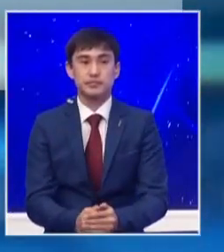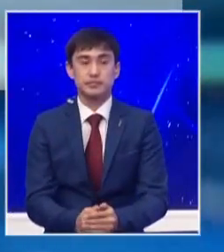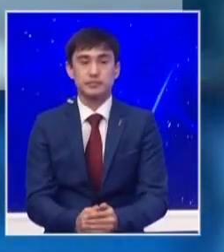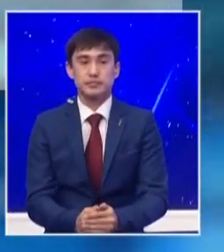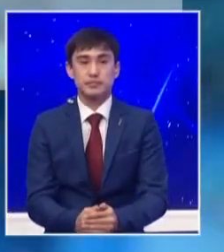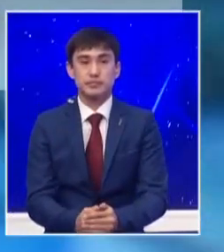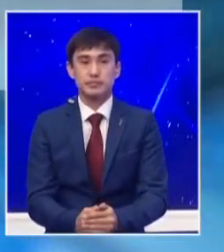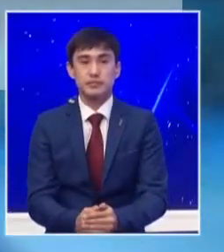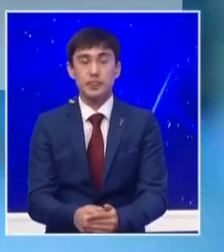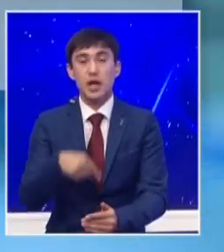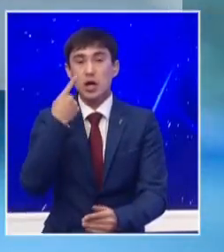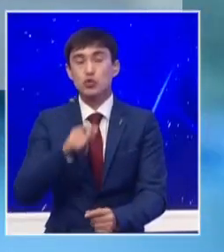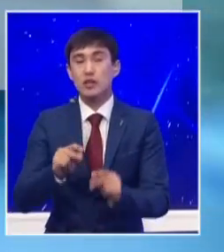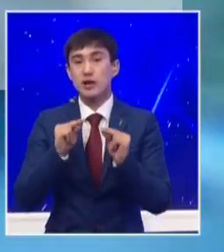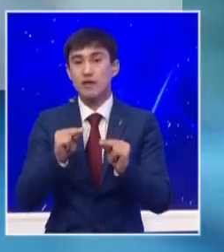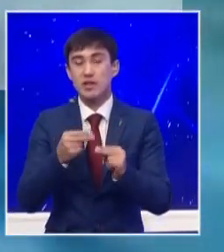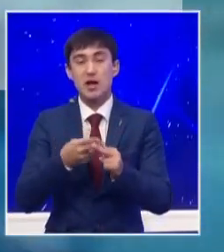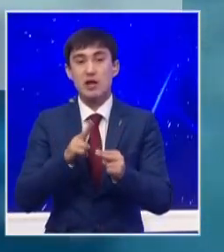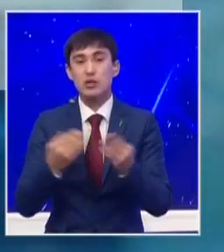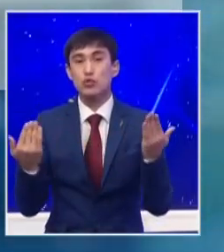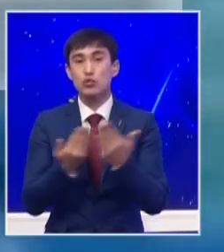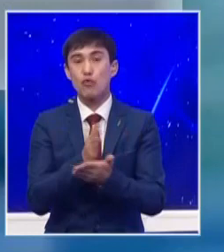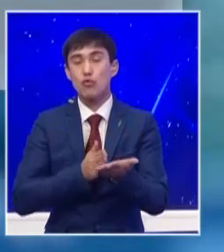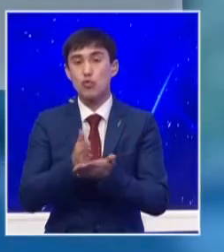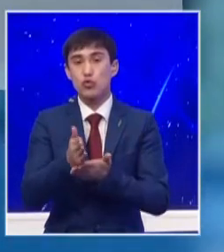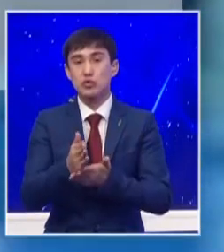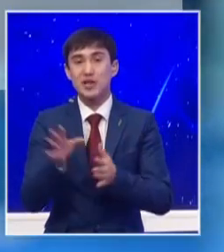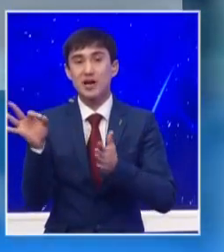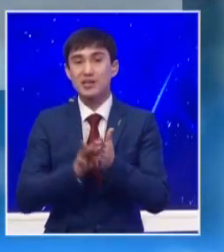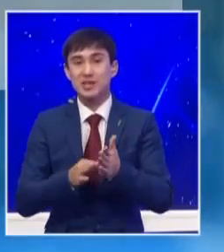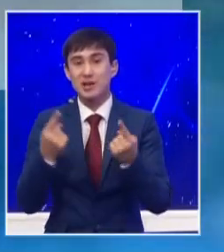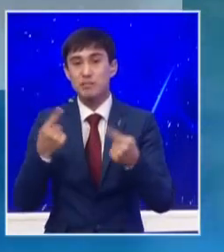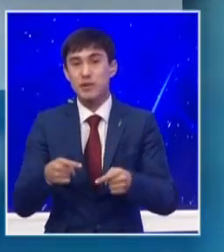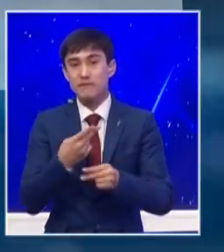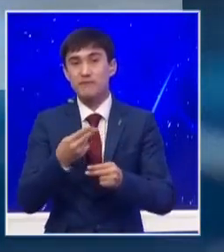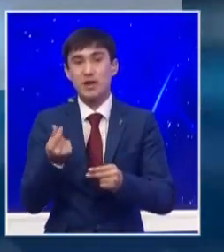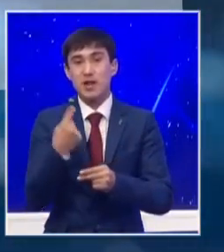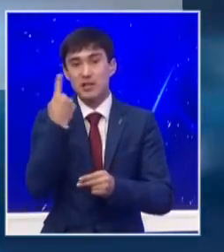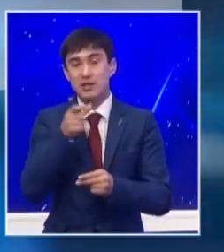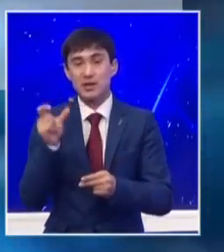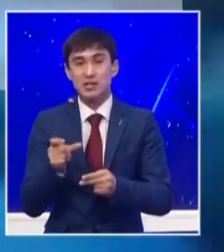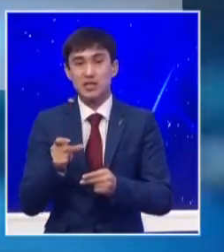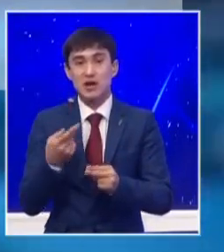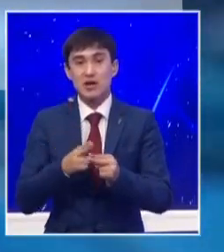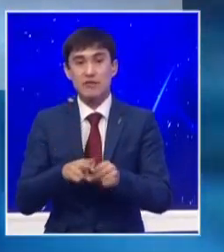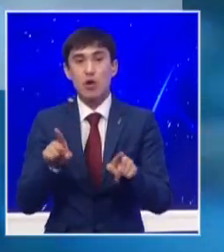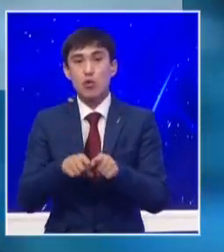эксперты скажу откровенно этот Новый курс вызвал резкое неприятия влиятельных лиц